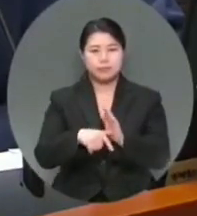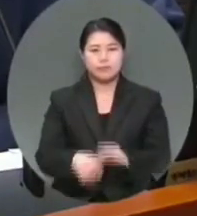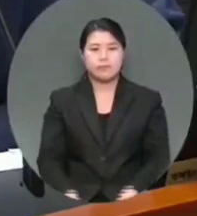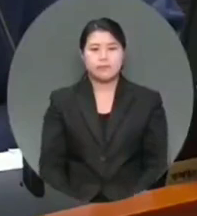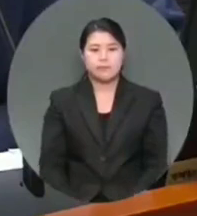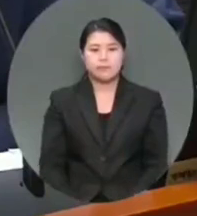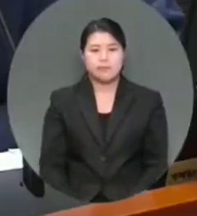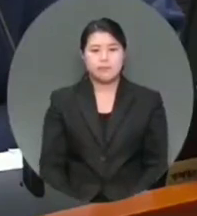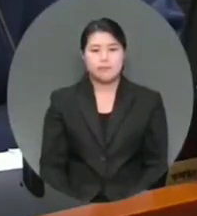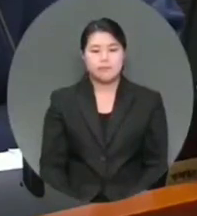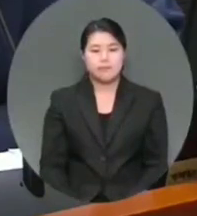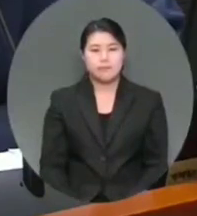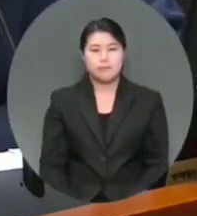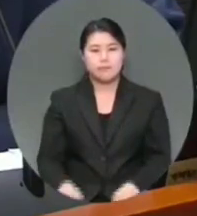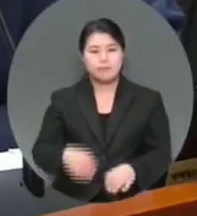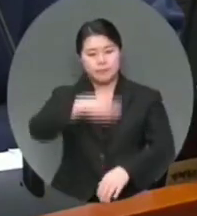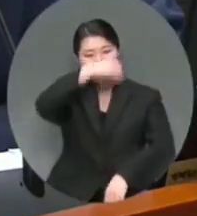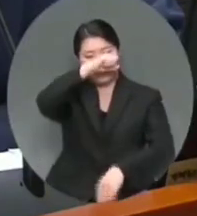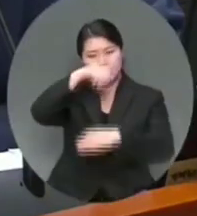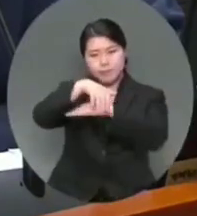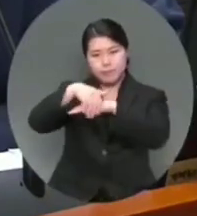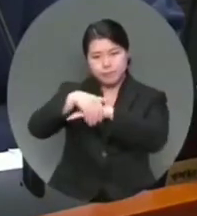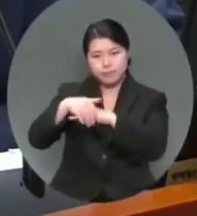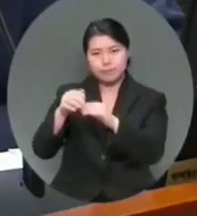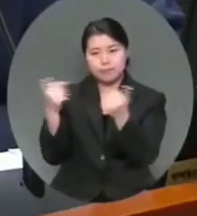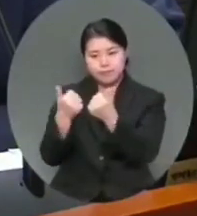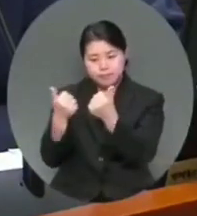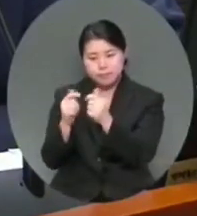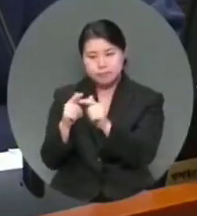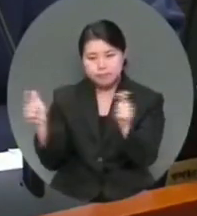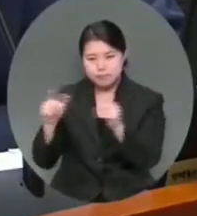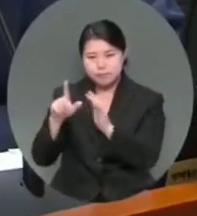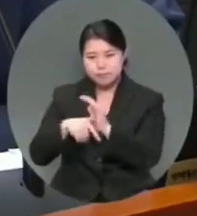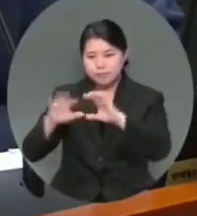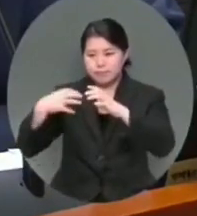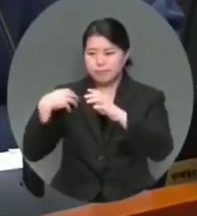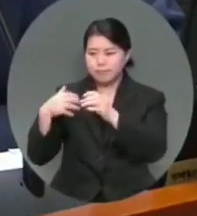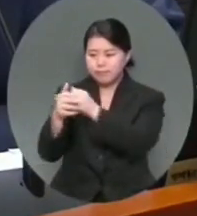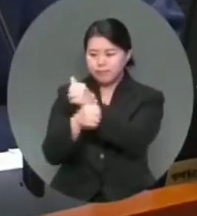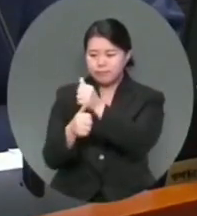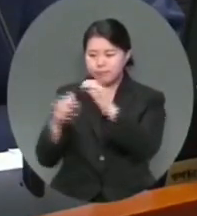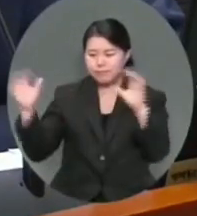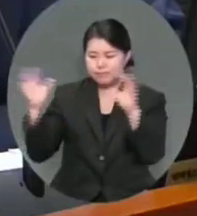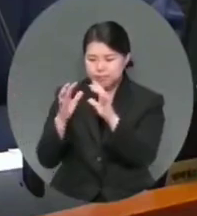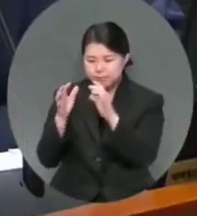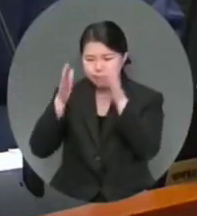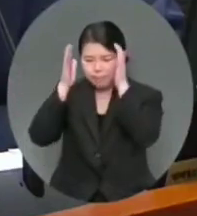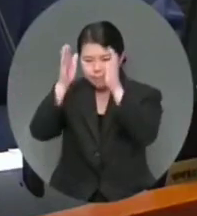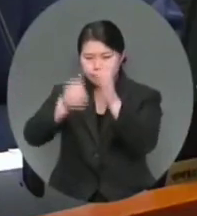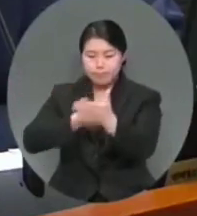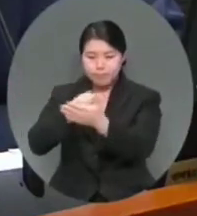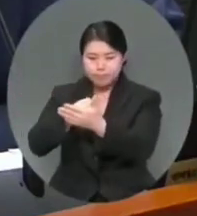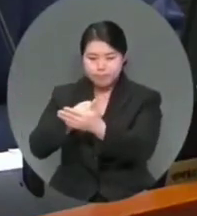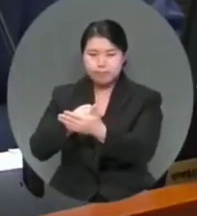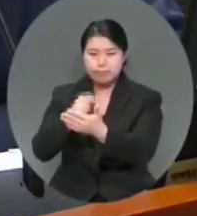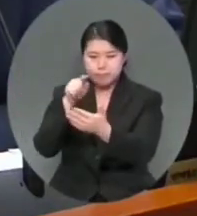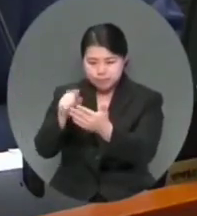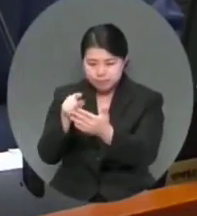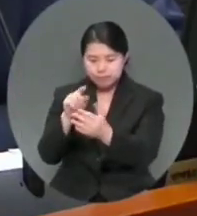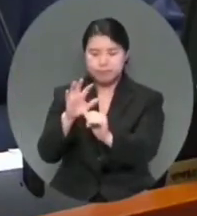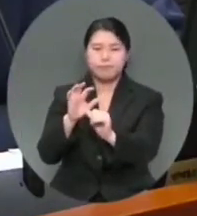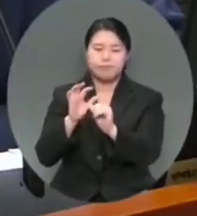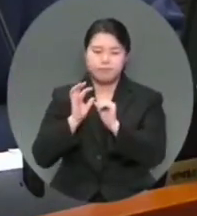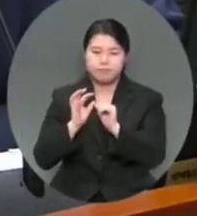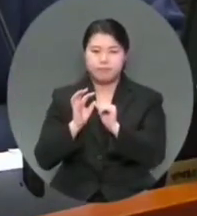내용이 우리가 재정전략회의 등을 통해서 이제 큰 틀에서 국무위원들과 함께 방향이 잡히면은 다시 그 틀을